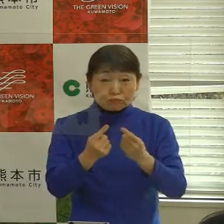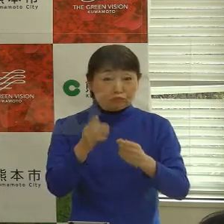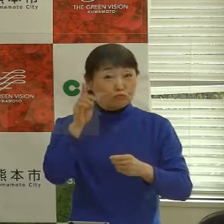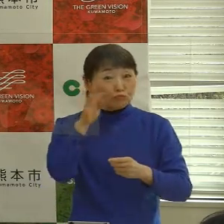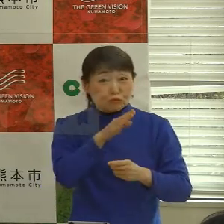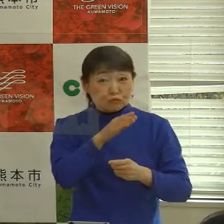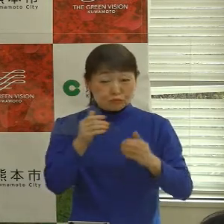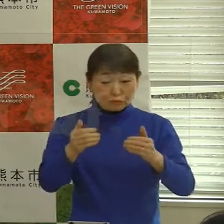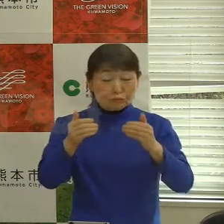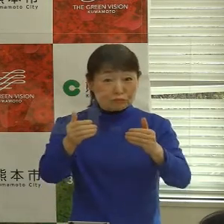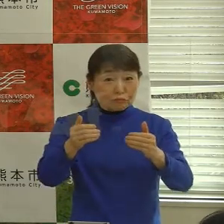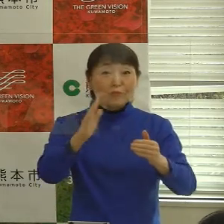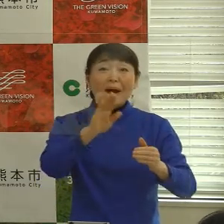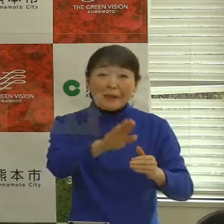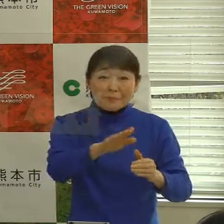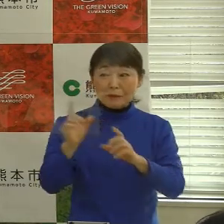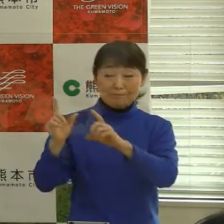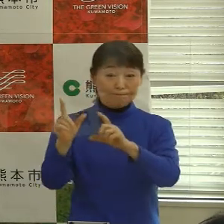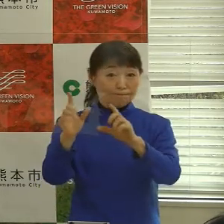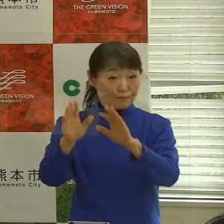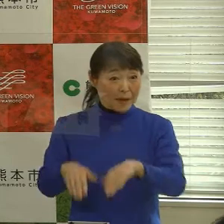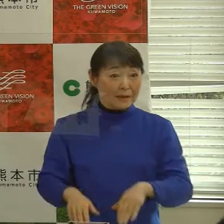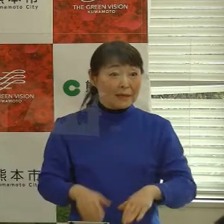い、事務局の方もそうですね、